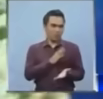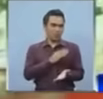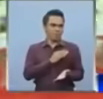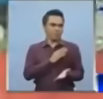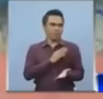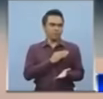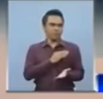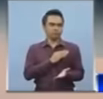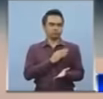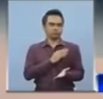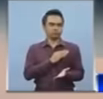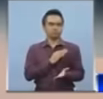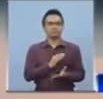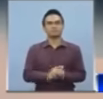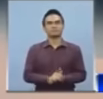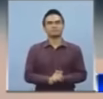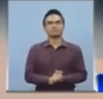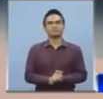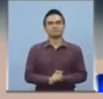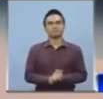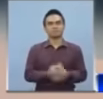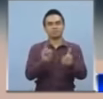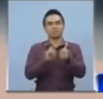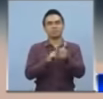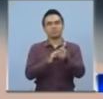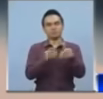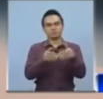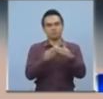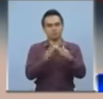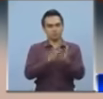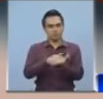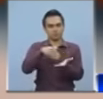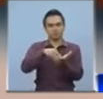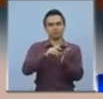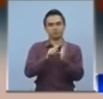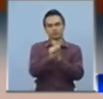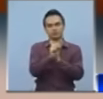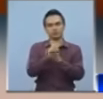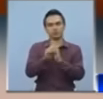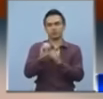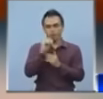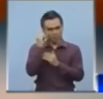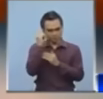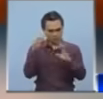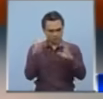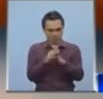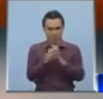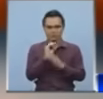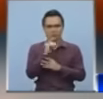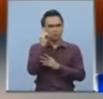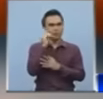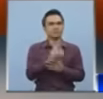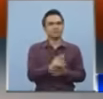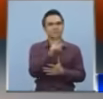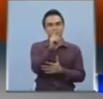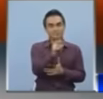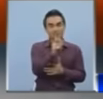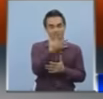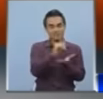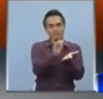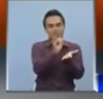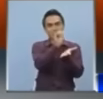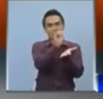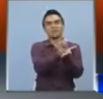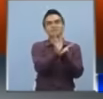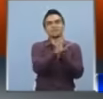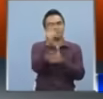นะขณะที่รองผู้อำนวยการโรงพยาบาลศูนย์อุดรธานีออกมาระบุค่ะว่าการเสียชีวิตของคุณยายเทียบนั้นน่าจะเรียก